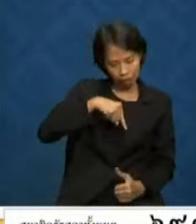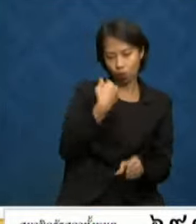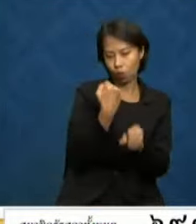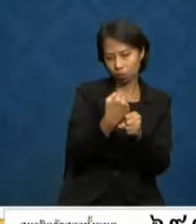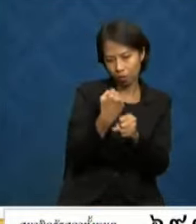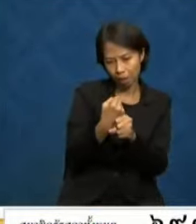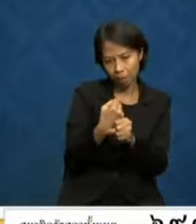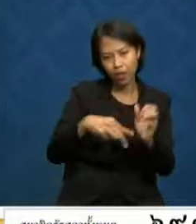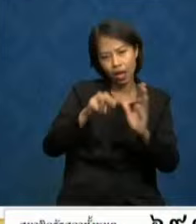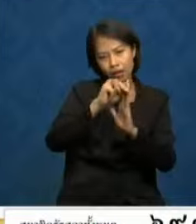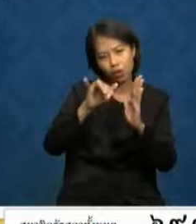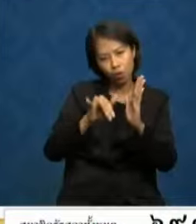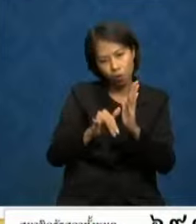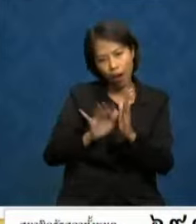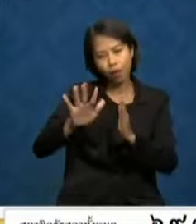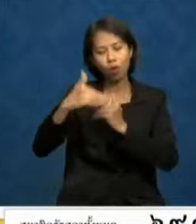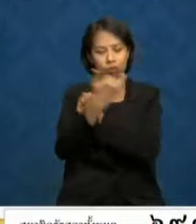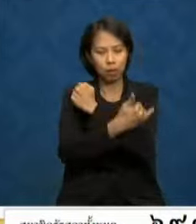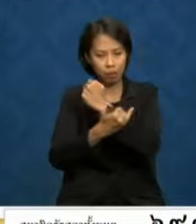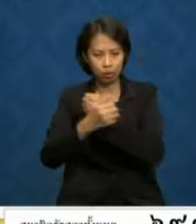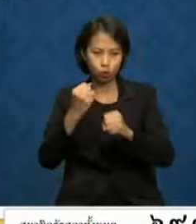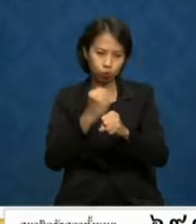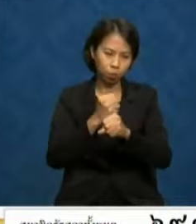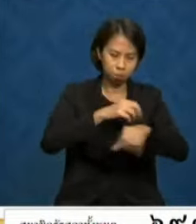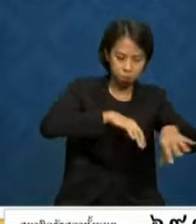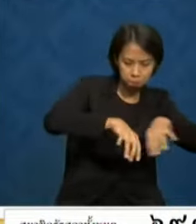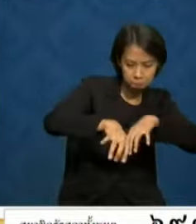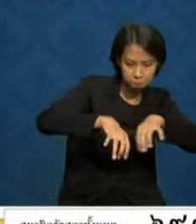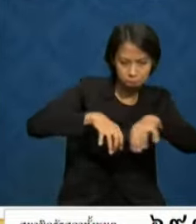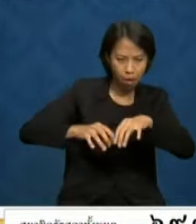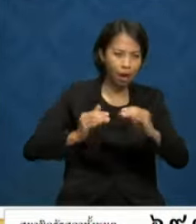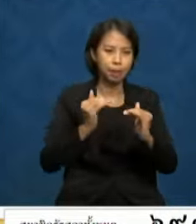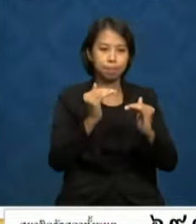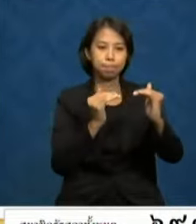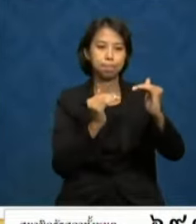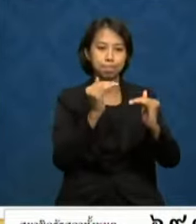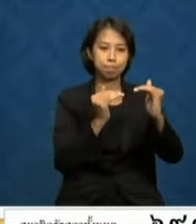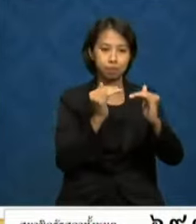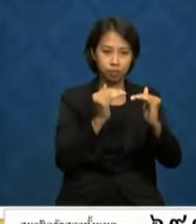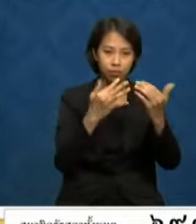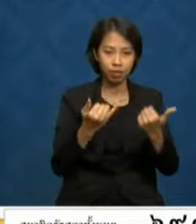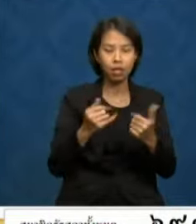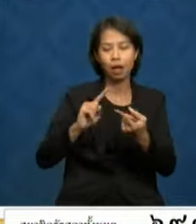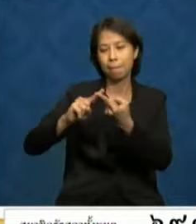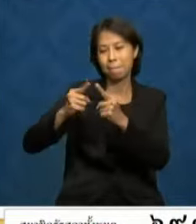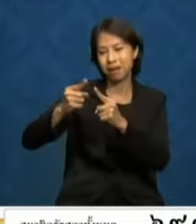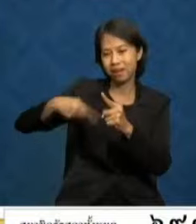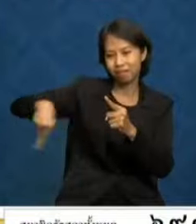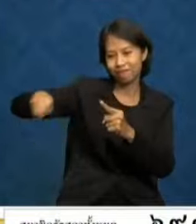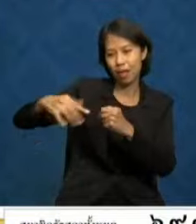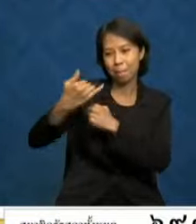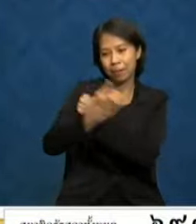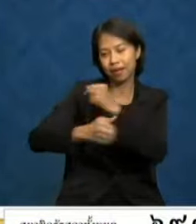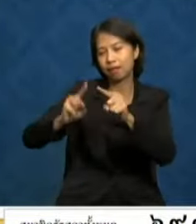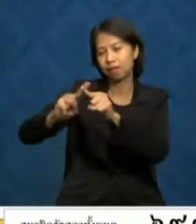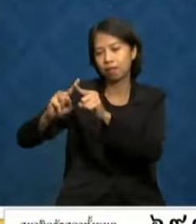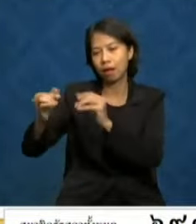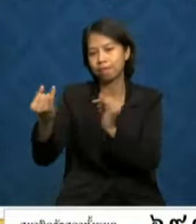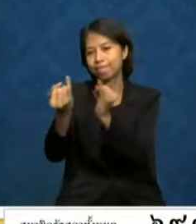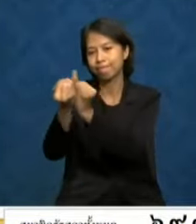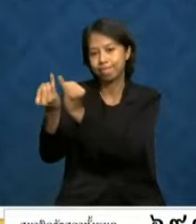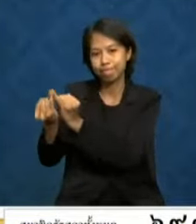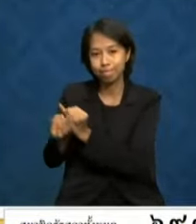ลเราต้องมีเพื่อนค่อนข้างเยอะนะครับเรามีมหาอำนาจใกล้เคียงเราซึ่งมีความสัมพันธ์ที่ดีกับ